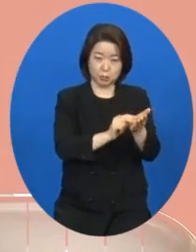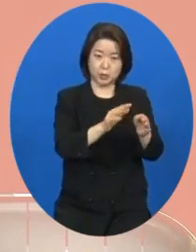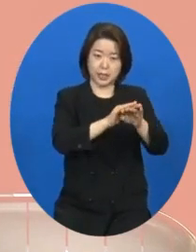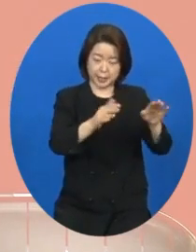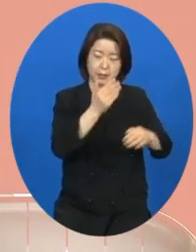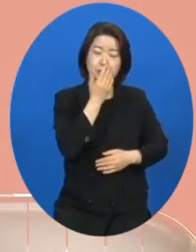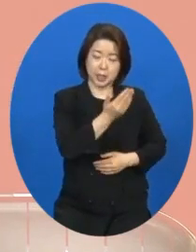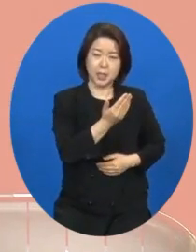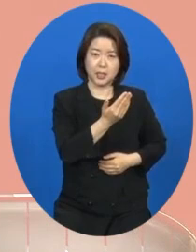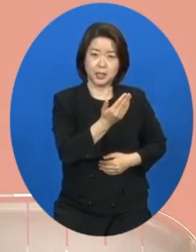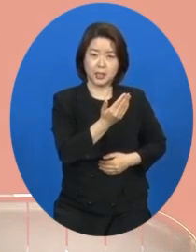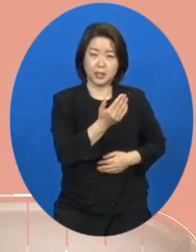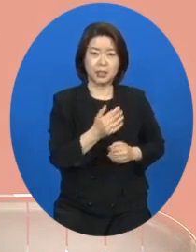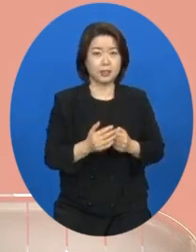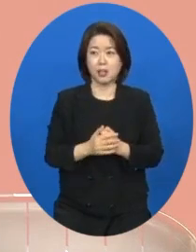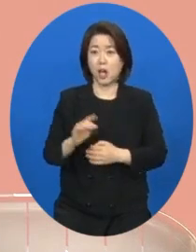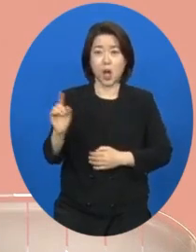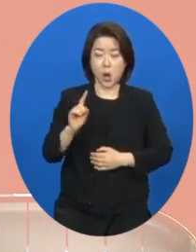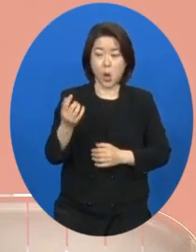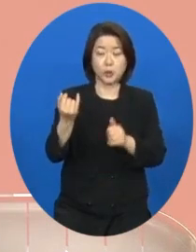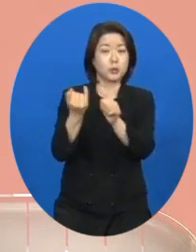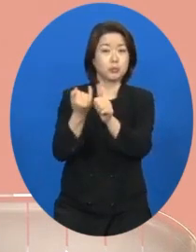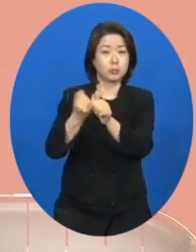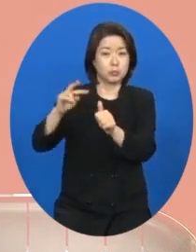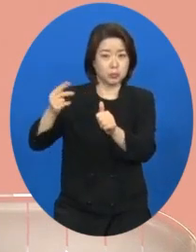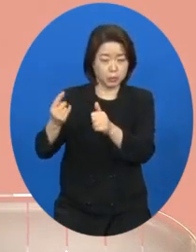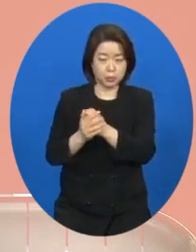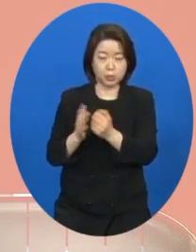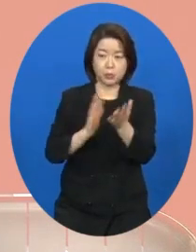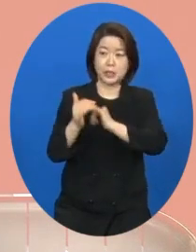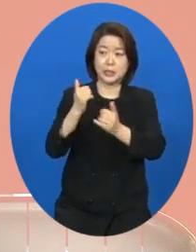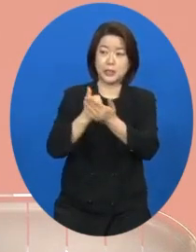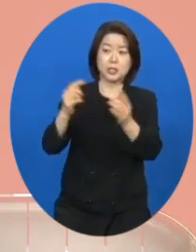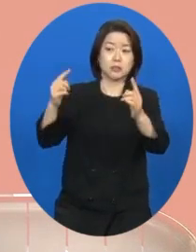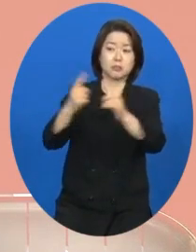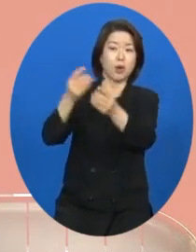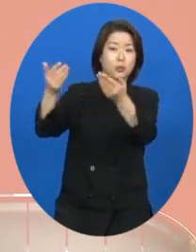있다. 어떤 부부도 예수님은 고치실 수